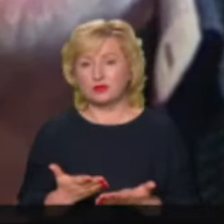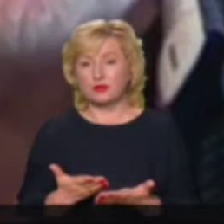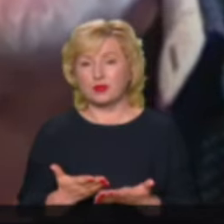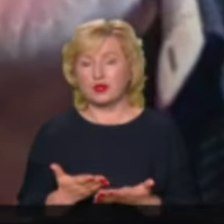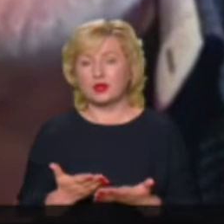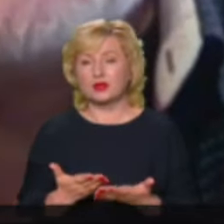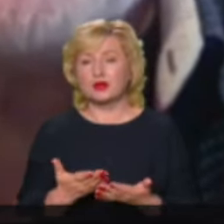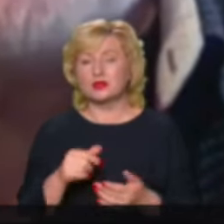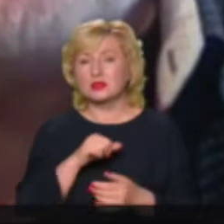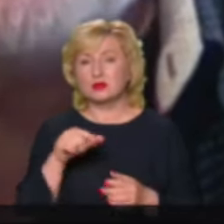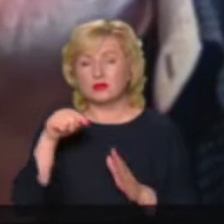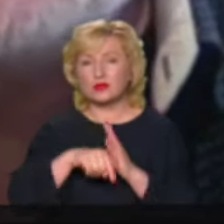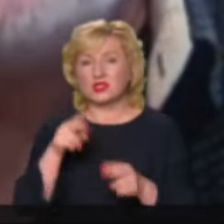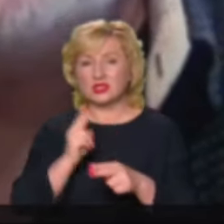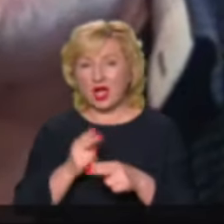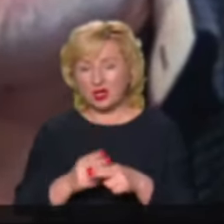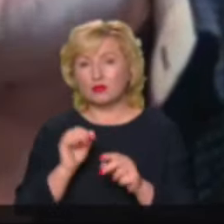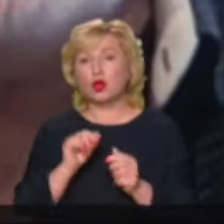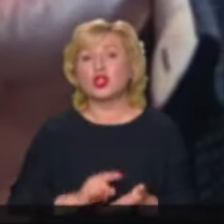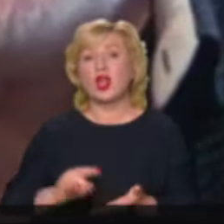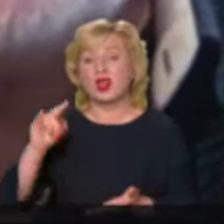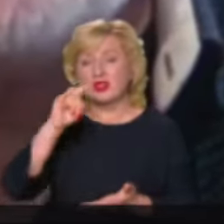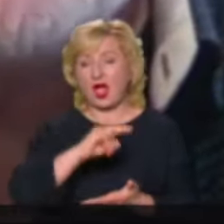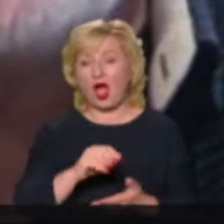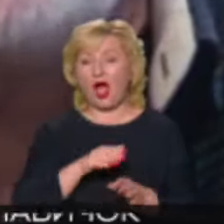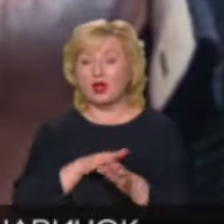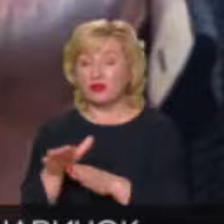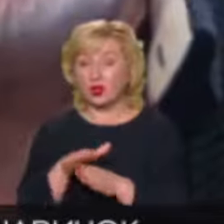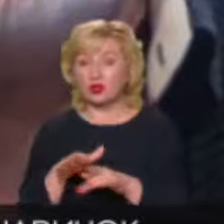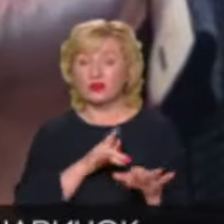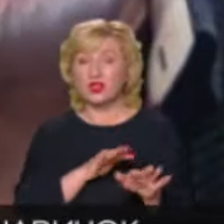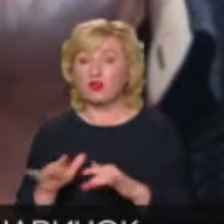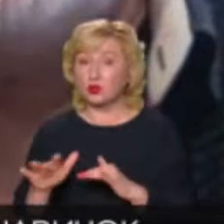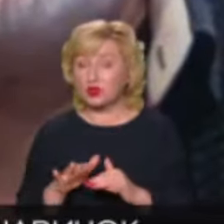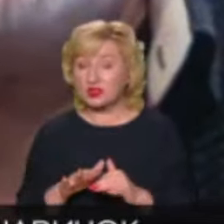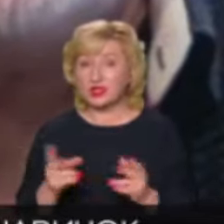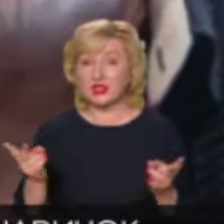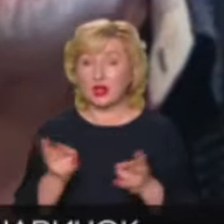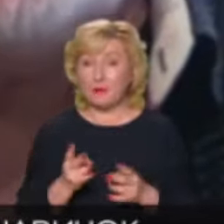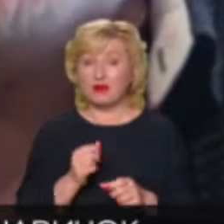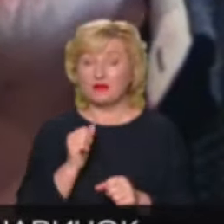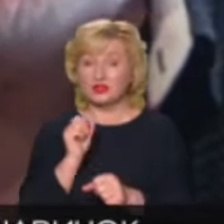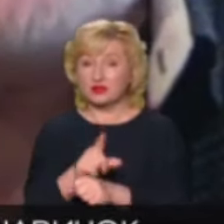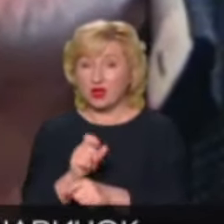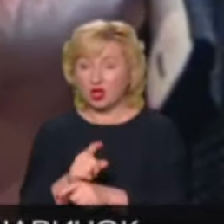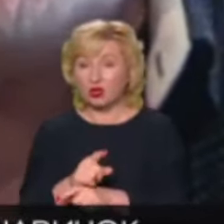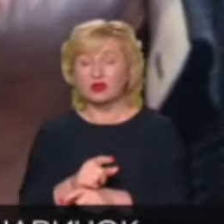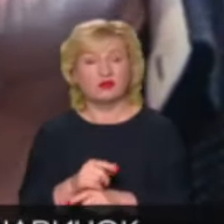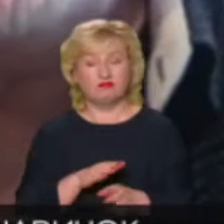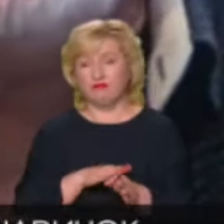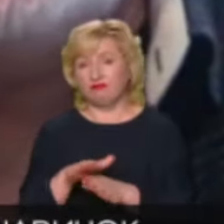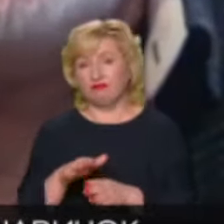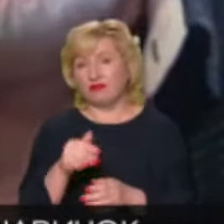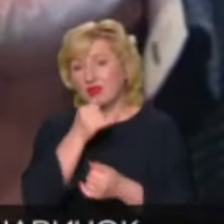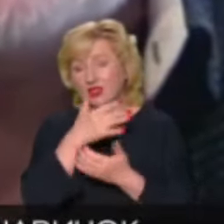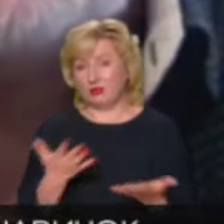само по собі залізо, воно може літати, а виконувати функції, які треба виконувати, воно навряд чи зможе. Тому